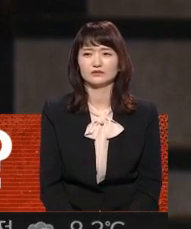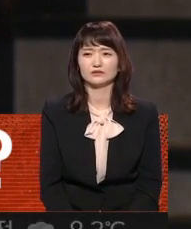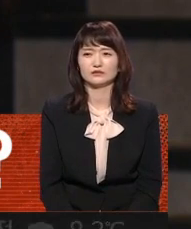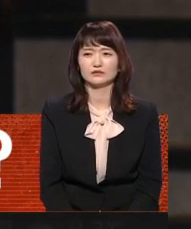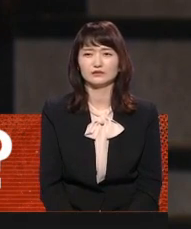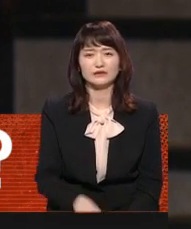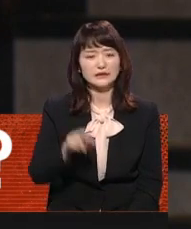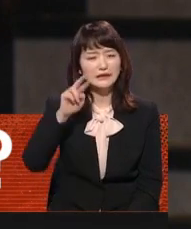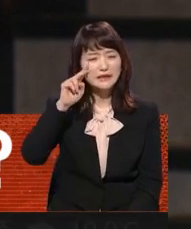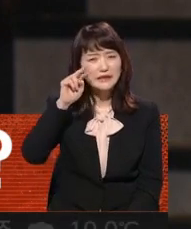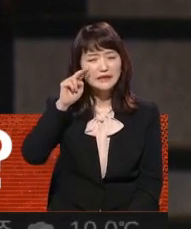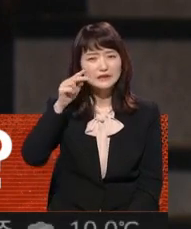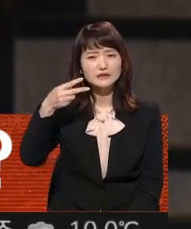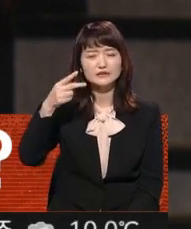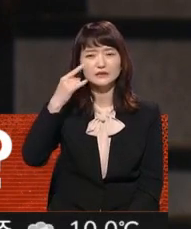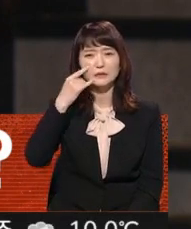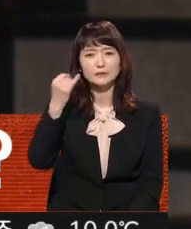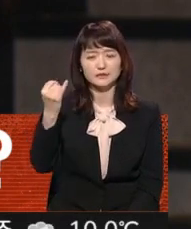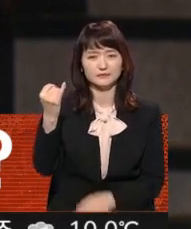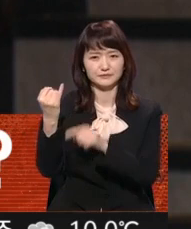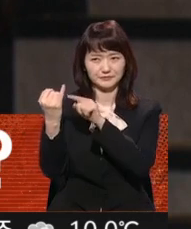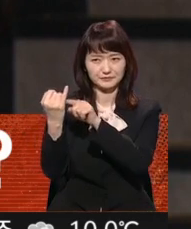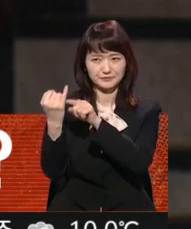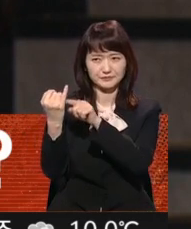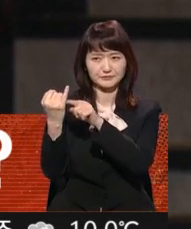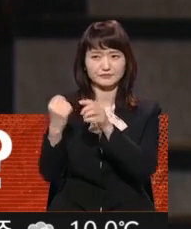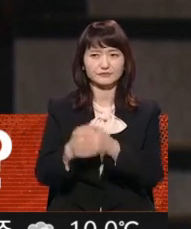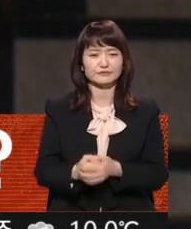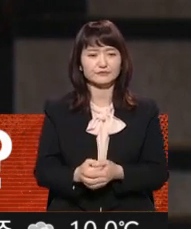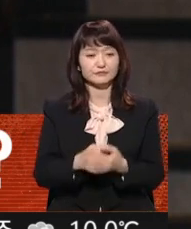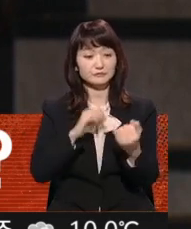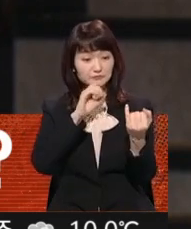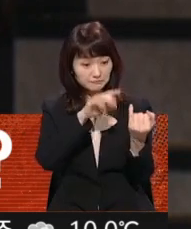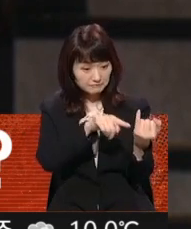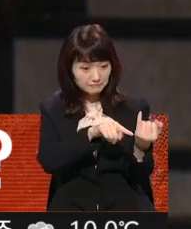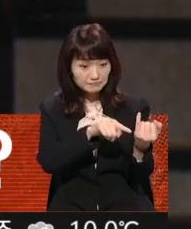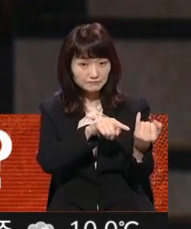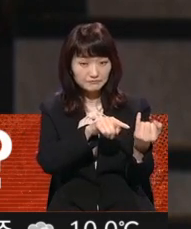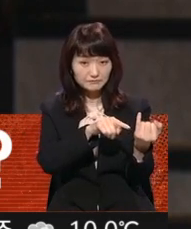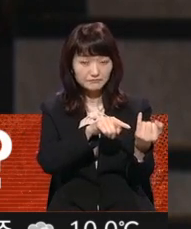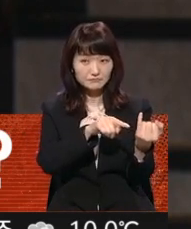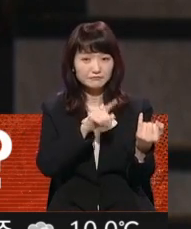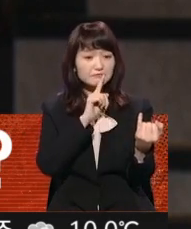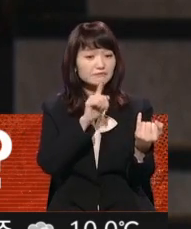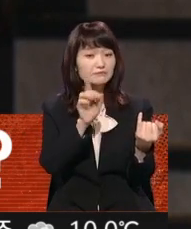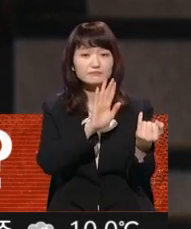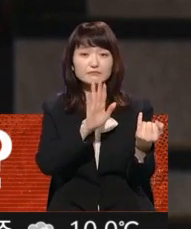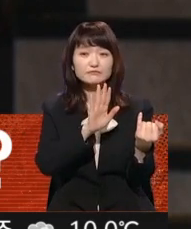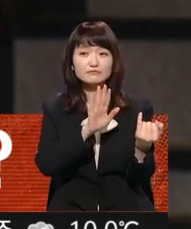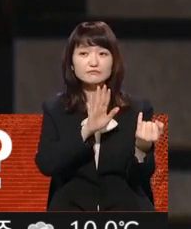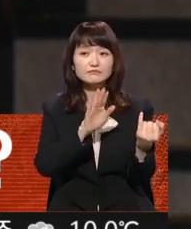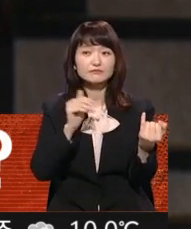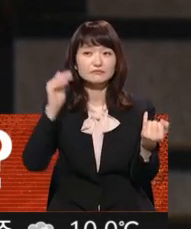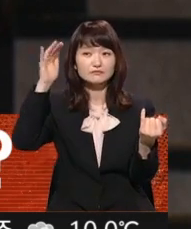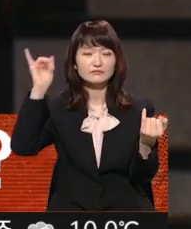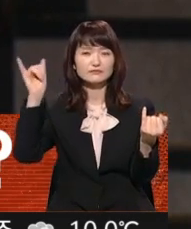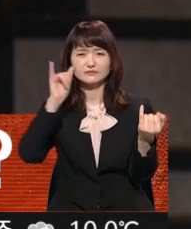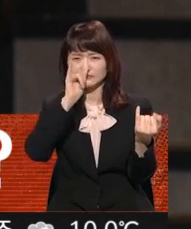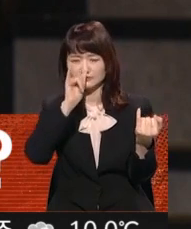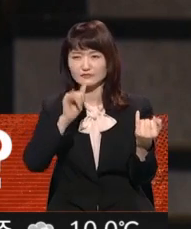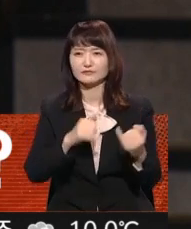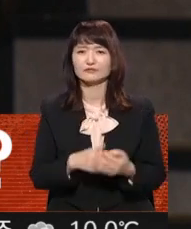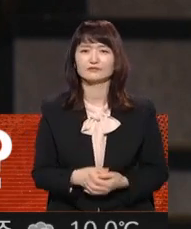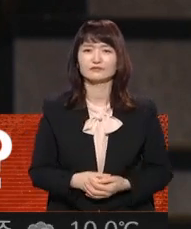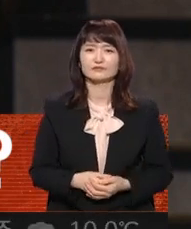예비시모 시어머니 같은 경우는 말을 했기 때문에 그런 것이지 말을 안 하고 있는 어른들도 있단